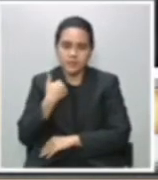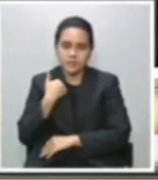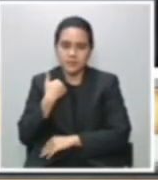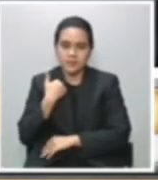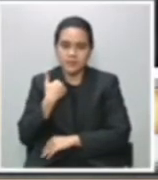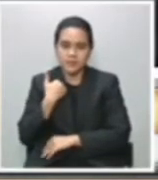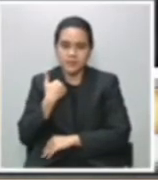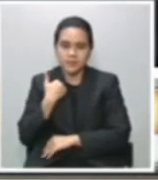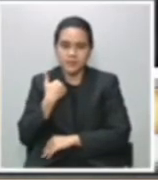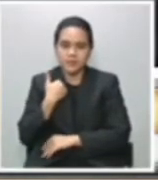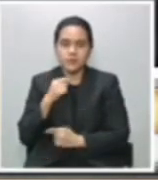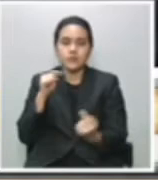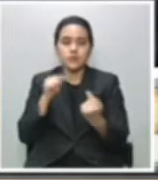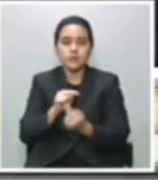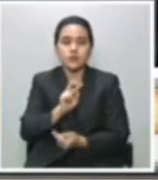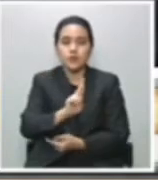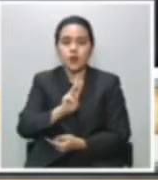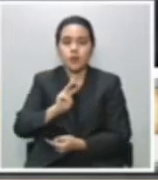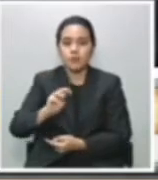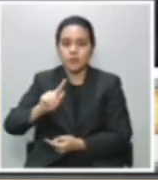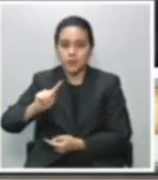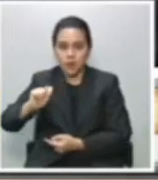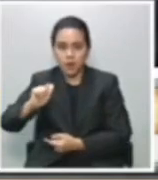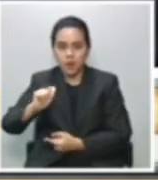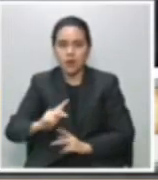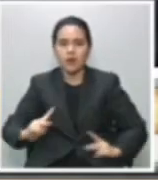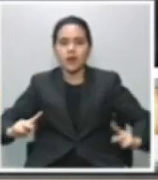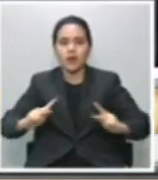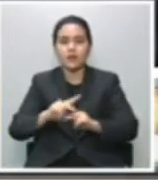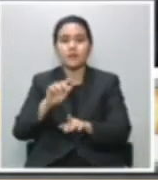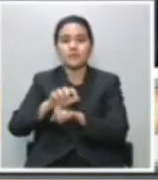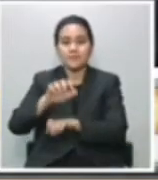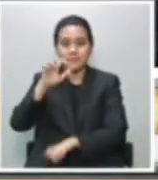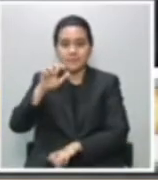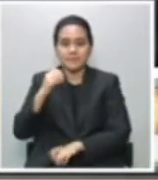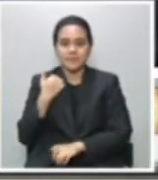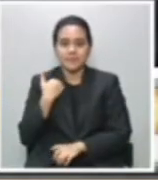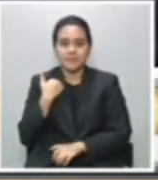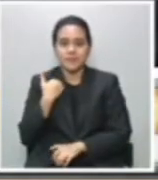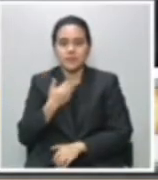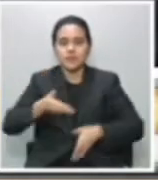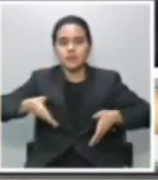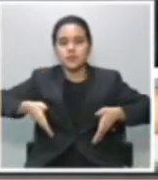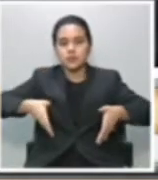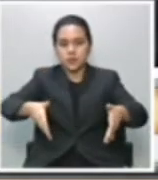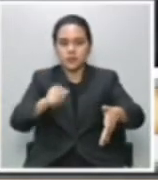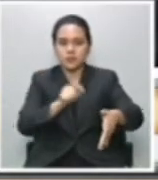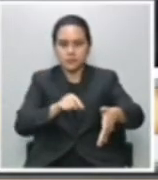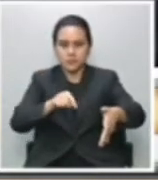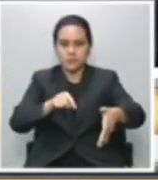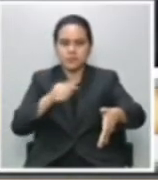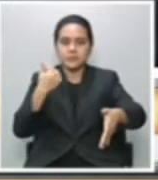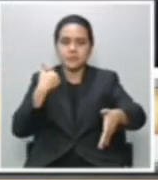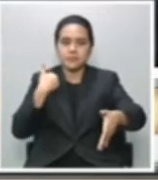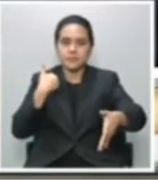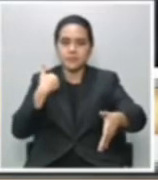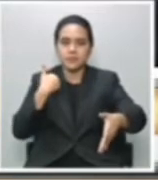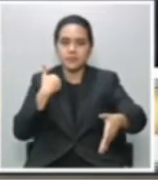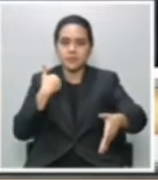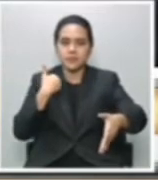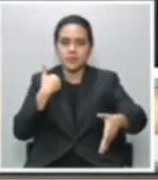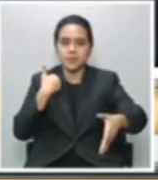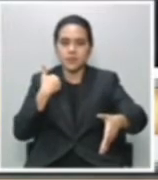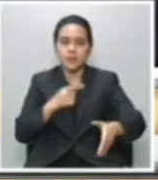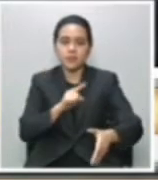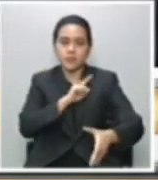ท่านรัฐมนตรีว่าการกระทรวงมหาดไทยว่าถนนดังกล่าวที่ถ่ายโอนมายัง